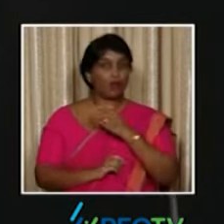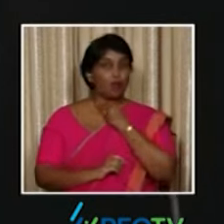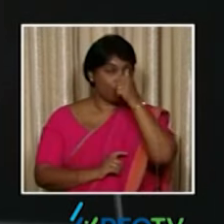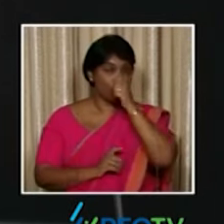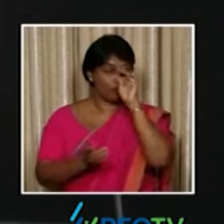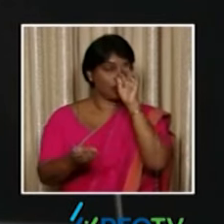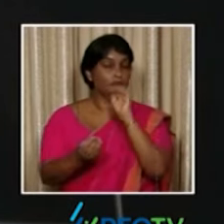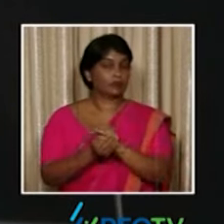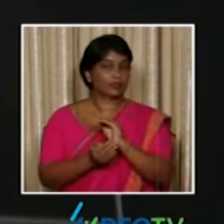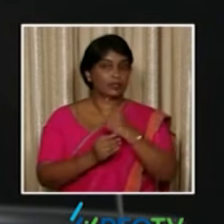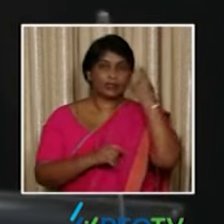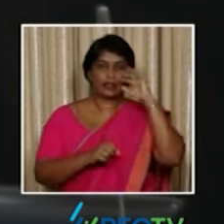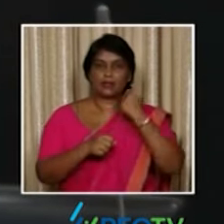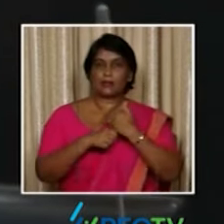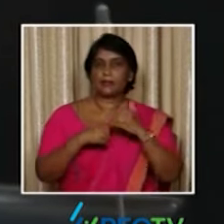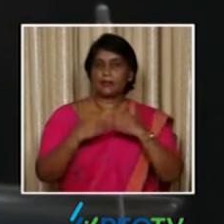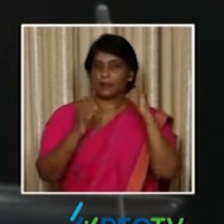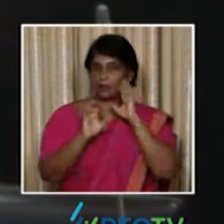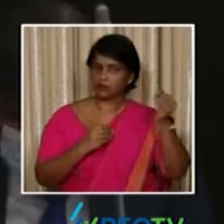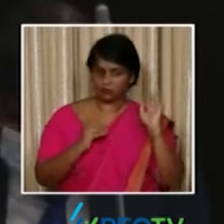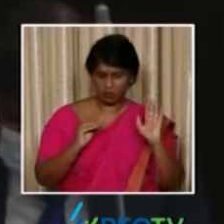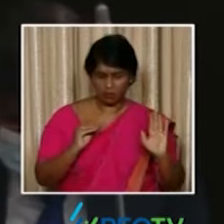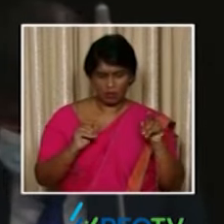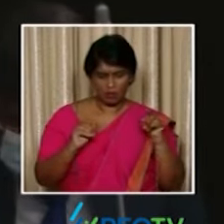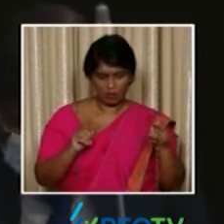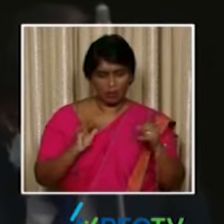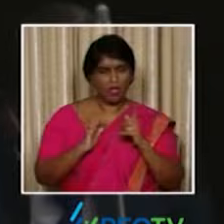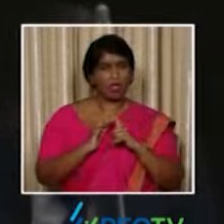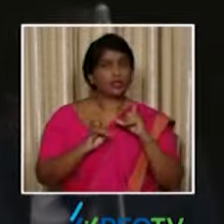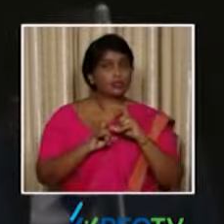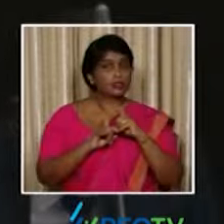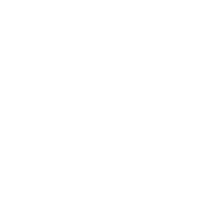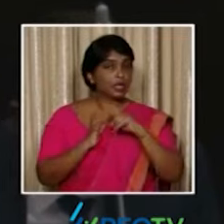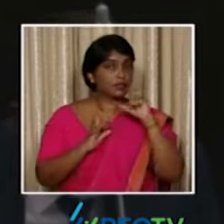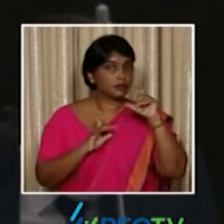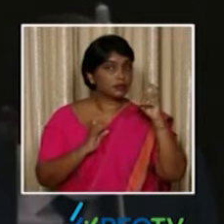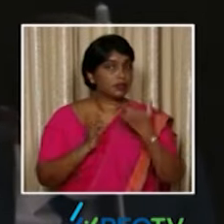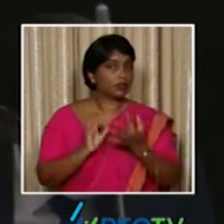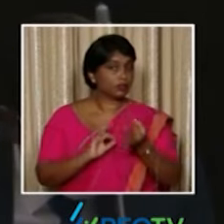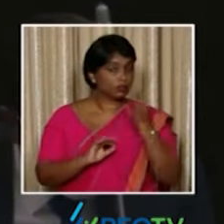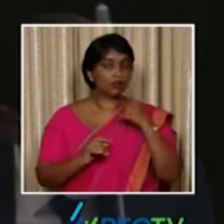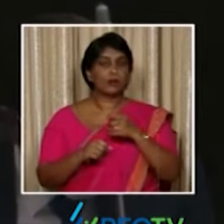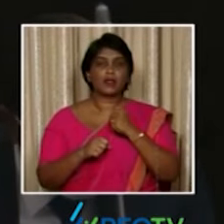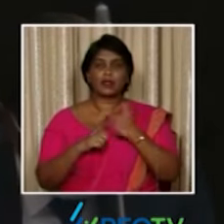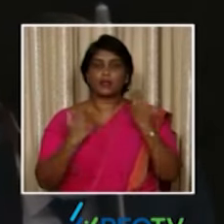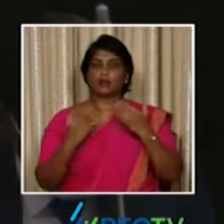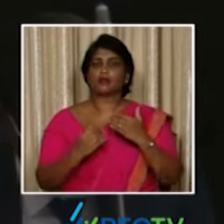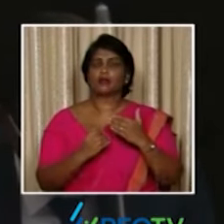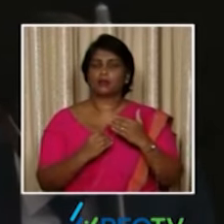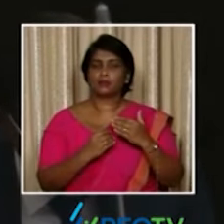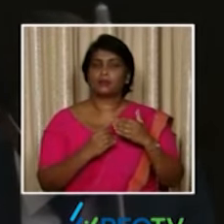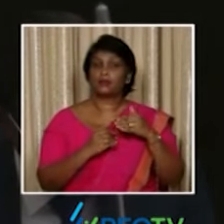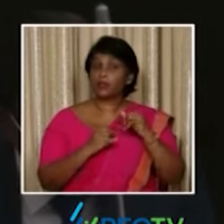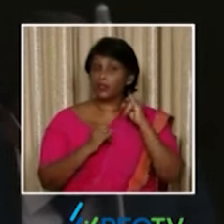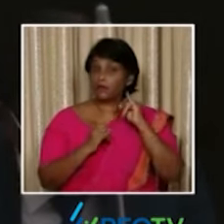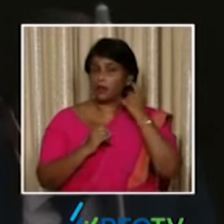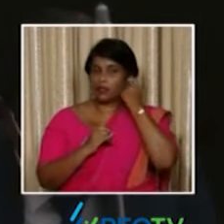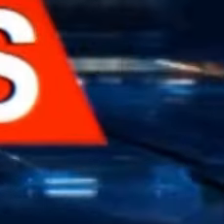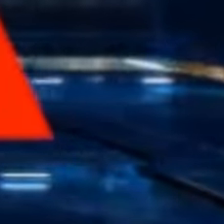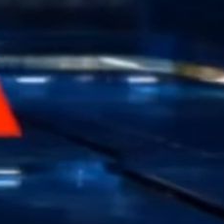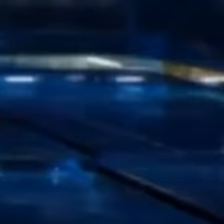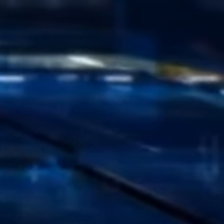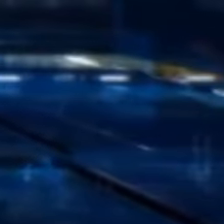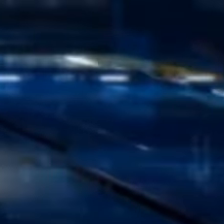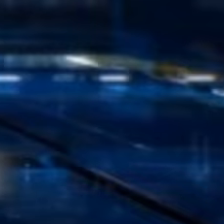ආරක්ෂා කරන්න ඒ ගැසට් එකක් අයින් කරා කියලා. එහෙම එකක් වුණේ නැහැ. ICC තහනම ඉවත් කරගන්න අර ගැසට් එක අයින් කරගන්න නිසා වැරදි අර්ථකථනයක් කරන්න